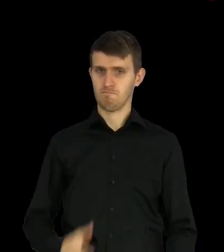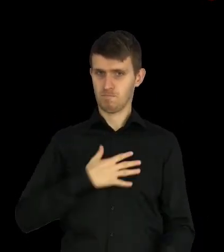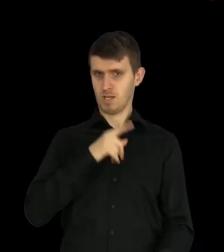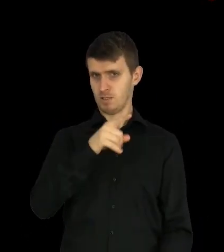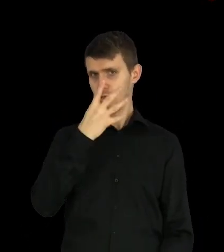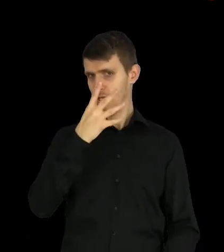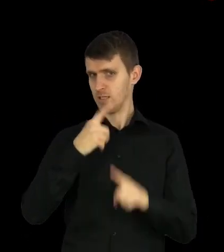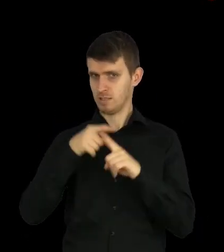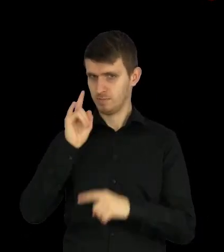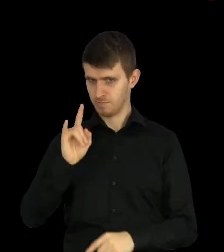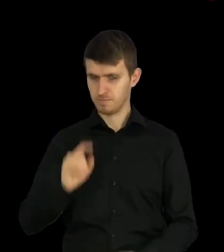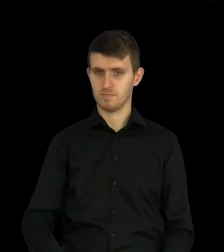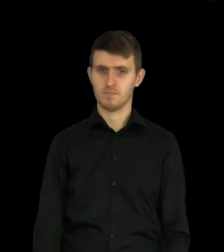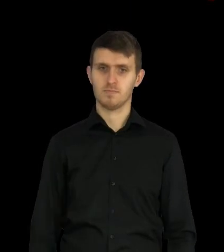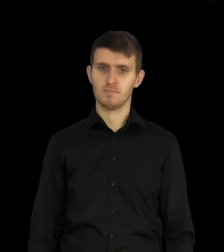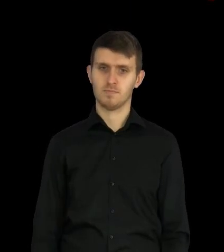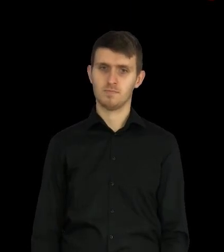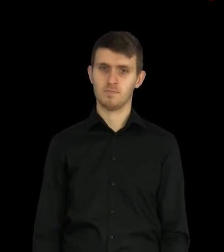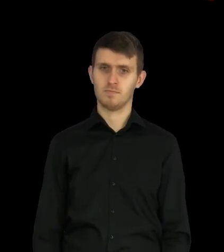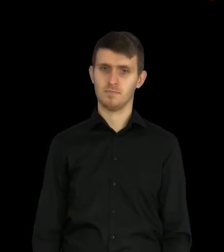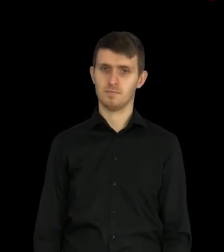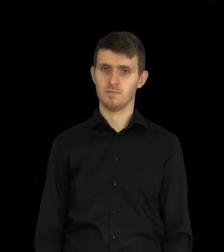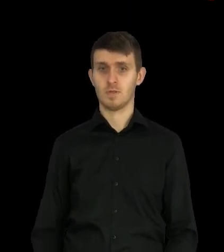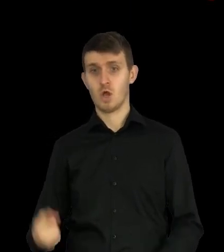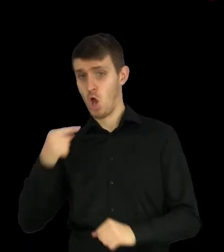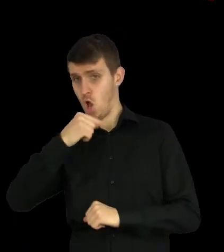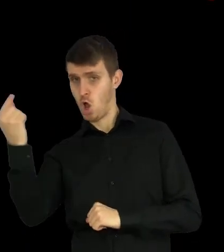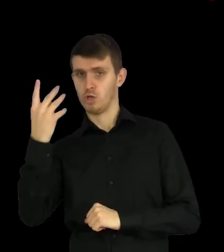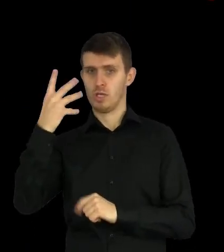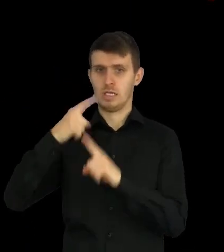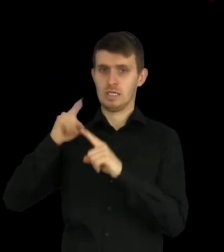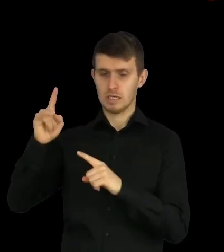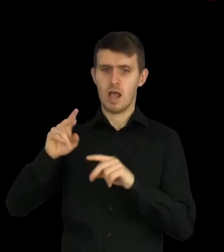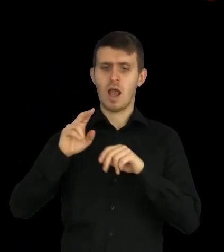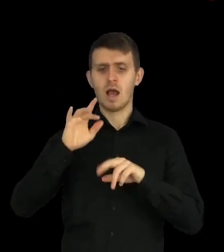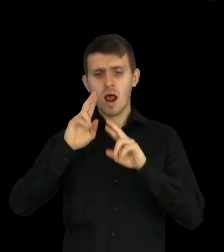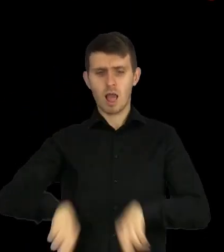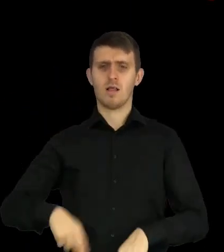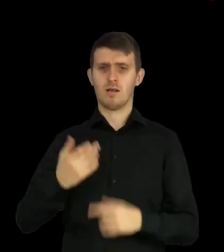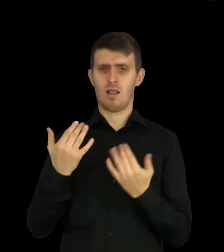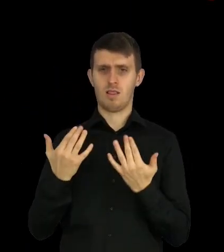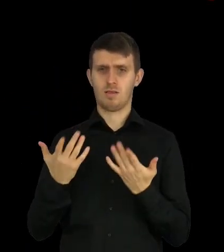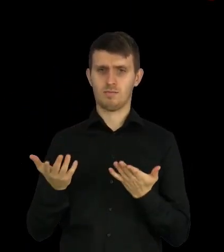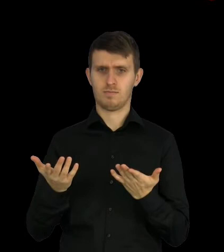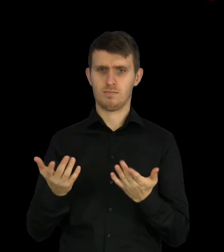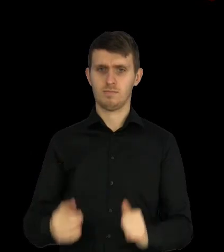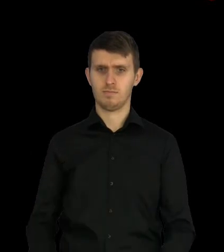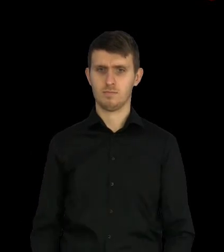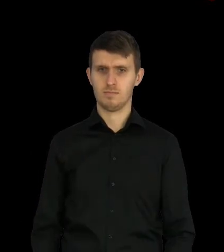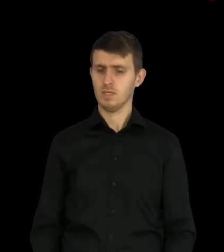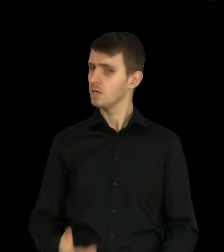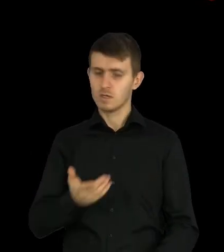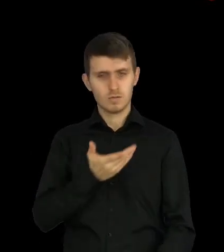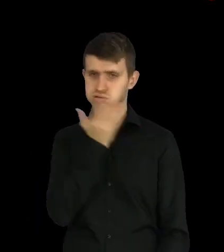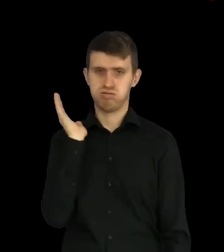Jeśli mam 4 sztuki tego XY i muszę odjąć 4 XY, to ile XY mi zostanie? Ani